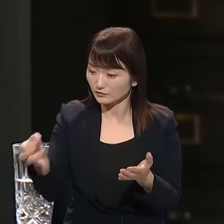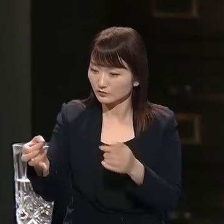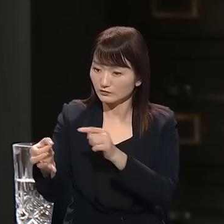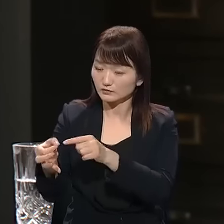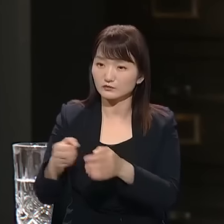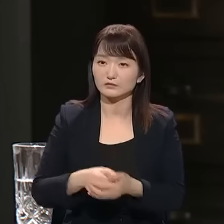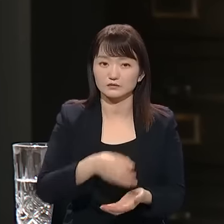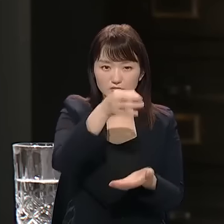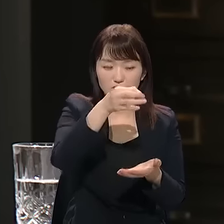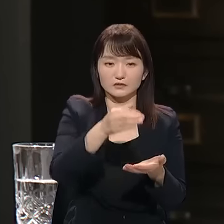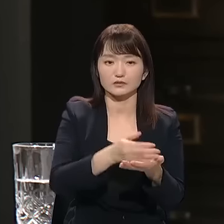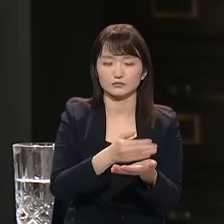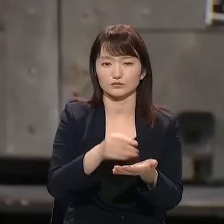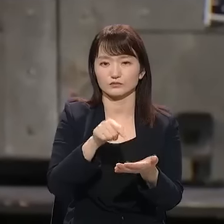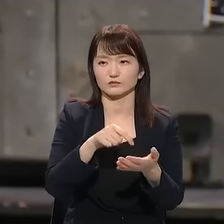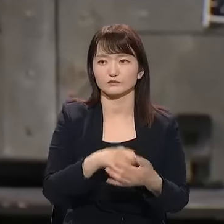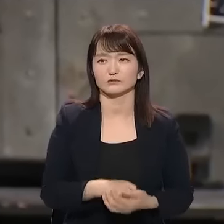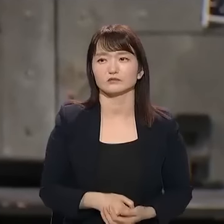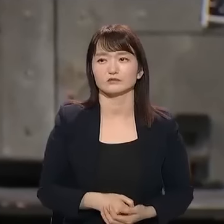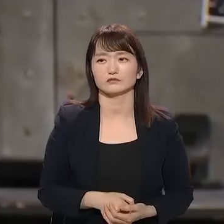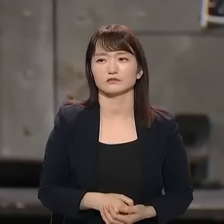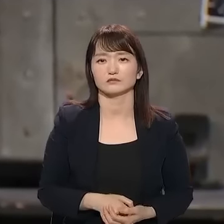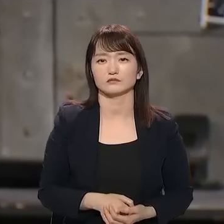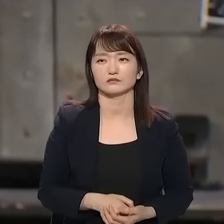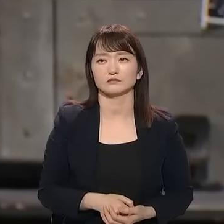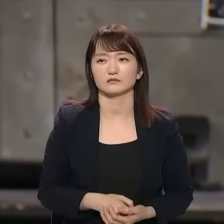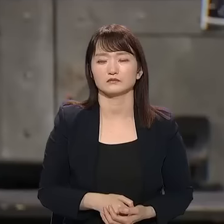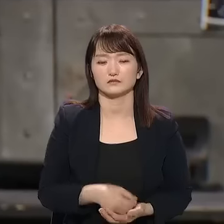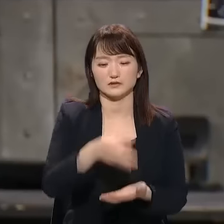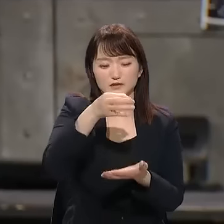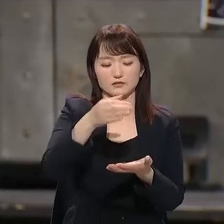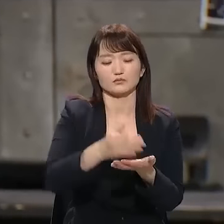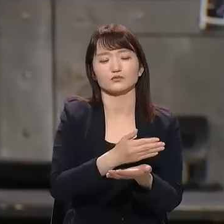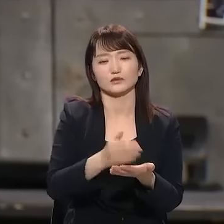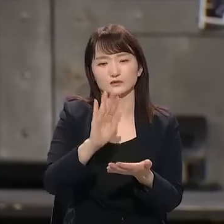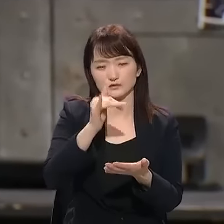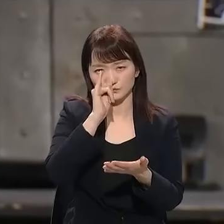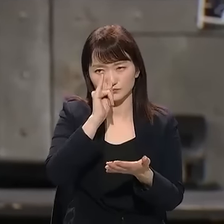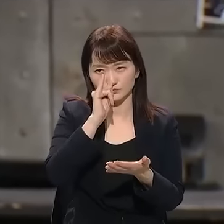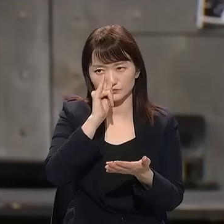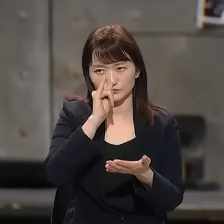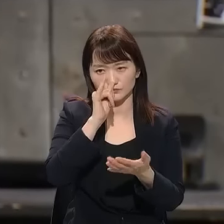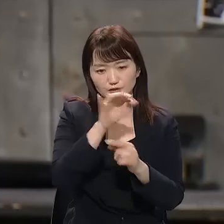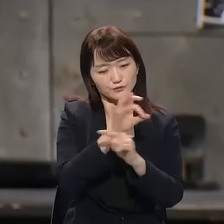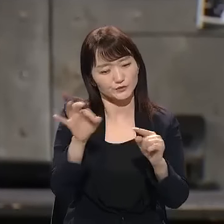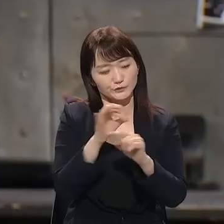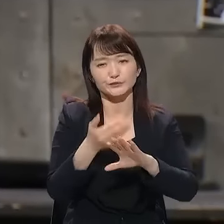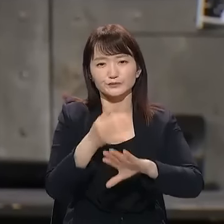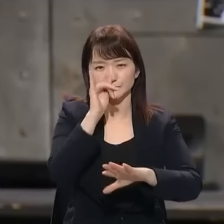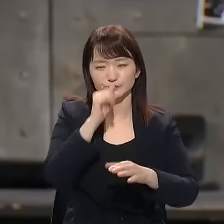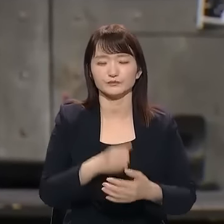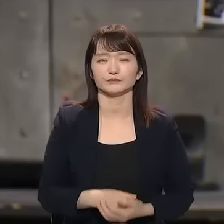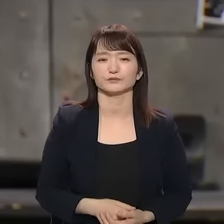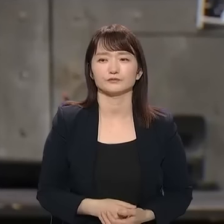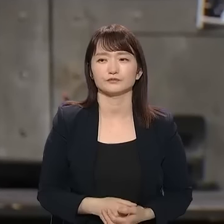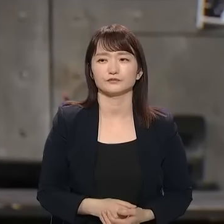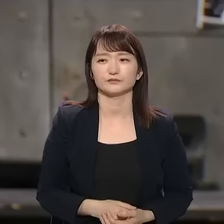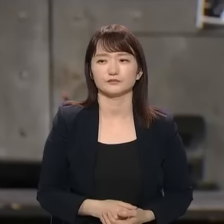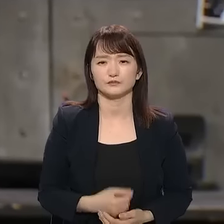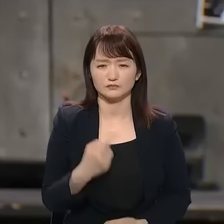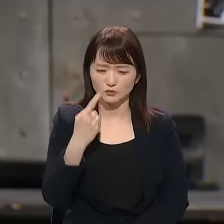재산 분할 부분입니다 분할 대상이 된다라고 인정을 했기 때문에 이제 분할 비율은 조금 다르지만 그 판단이 됐고